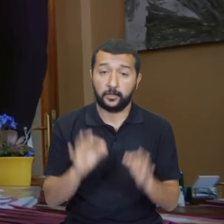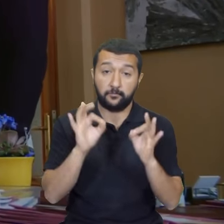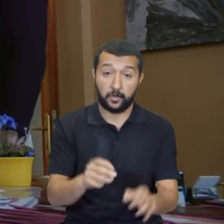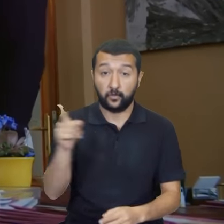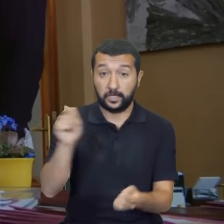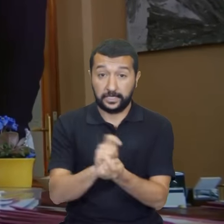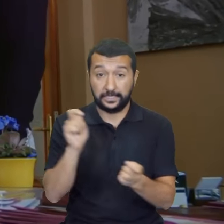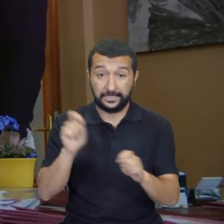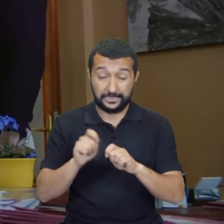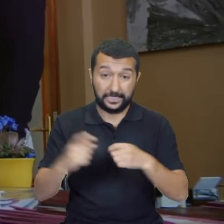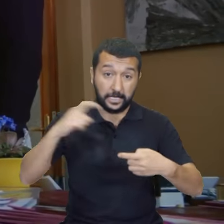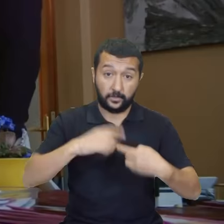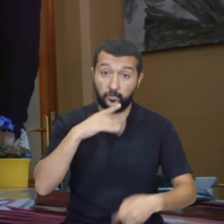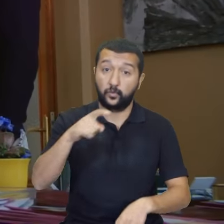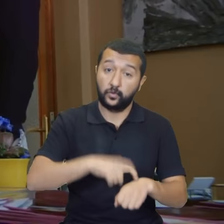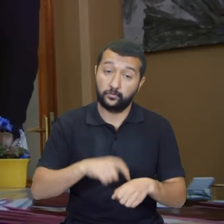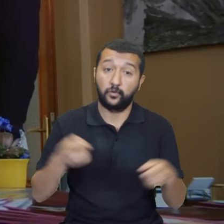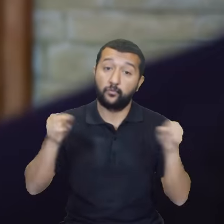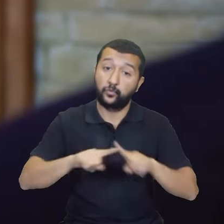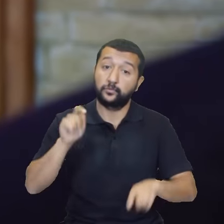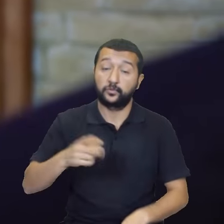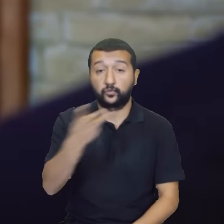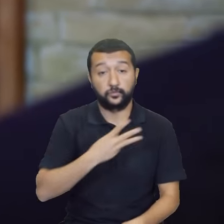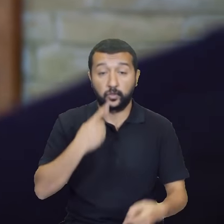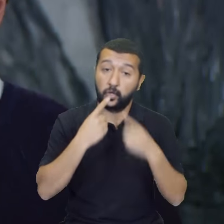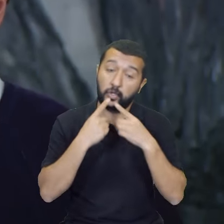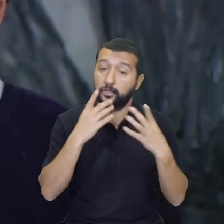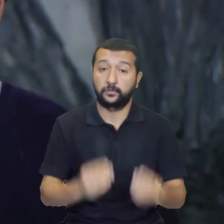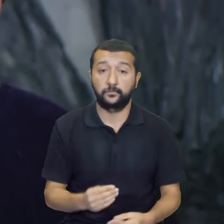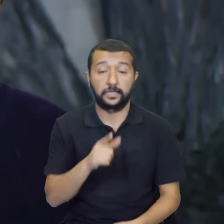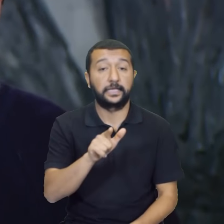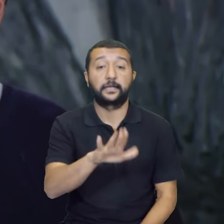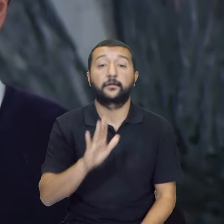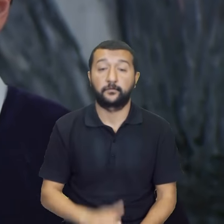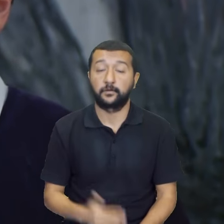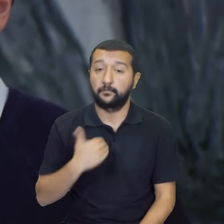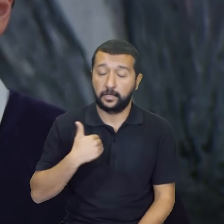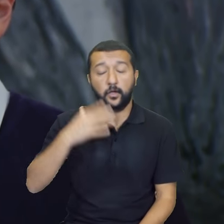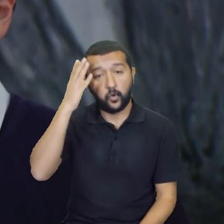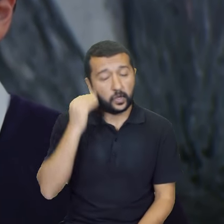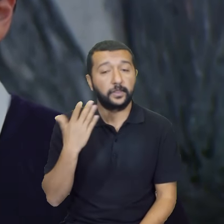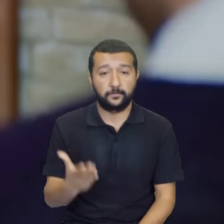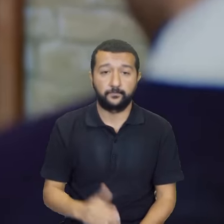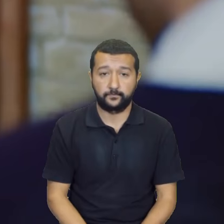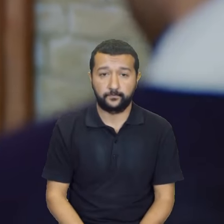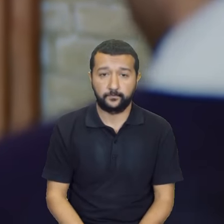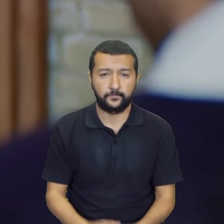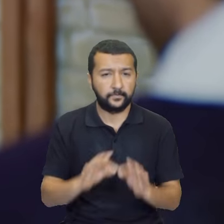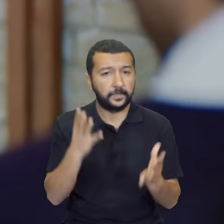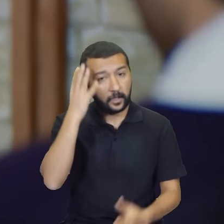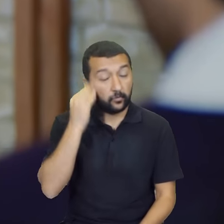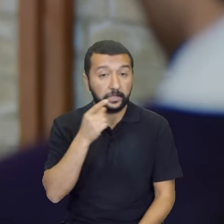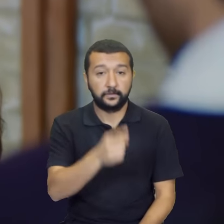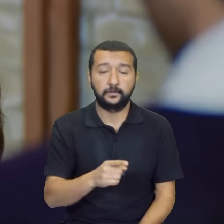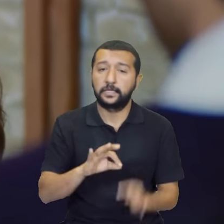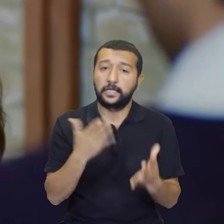Madem onun bu işle bir alakası yok, o zaman buluştur bizi. Üçümüz konuşalım. Gerek yok. Ben öğreneceğimi öğrendim zaten. Ne